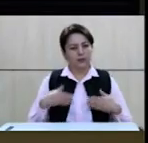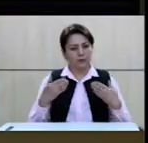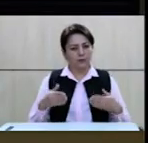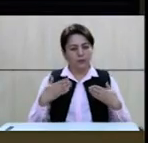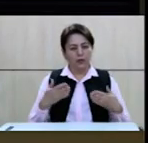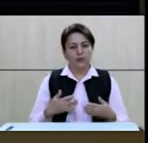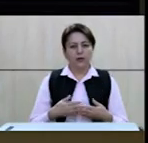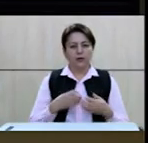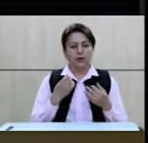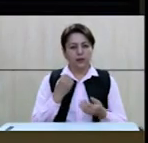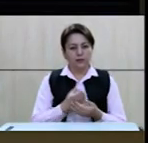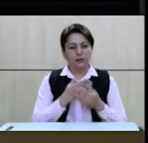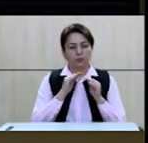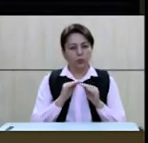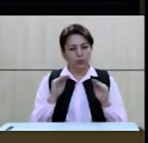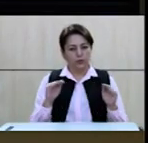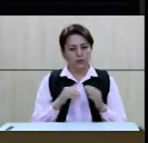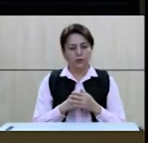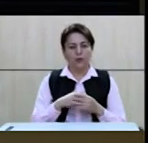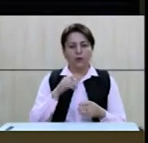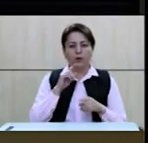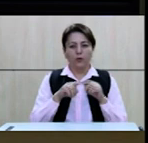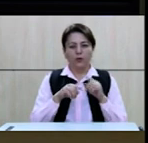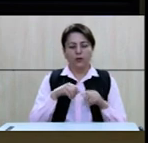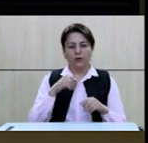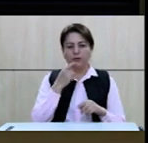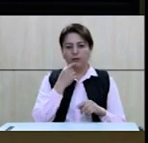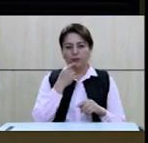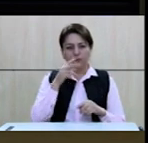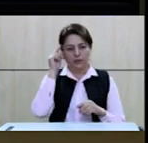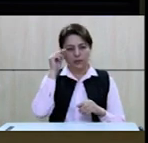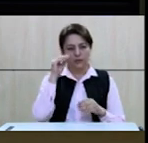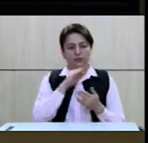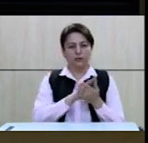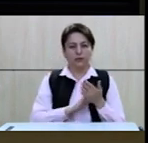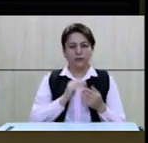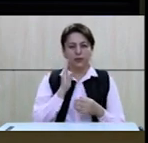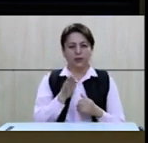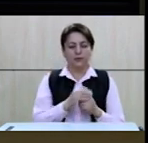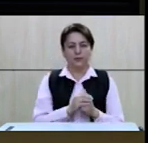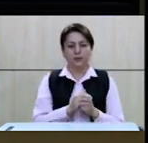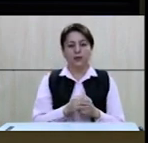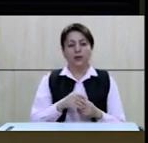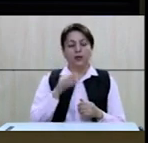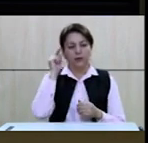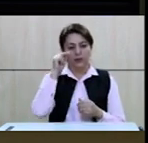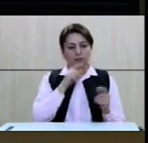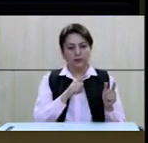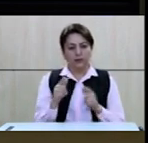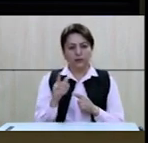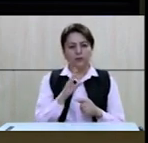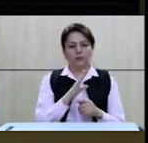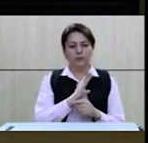Assalomu alaykum, aziz o'quvchilar. Ona tilidan saboqlarimizni davom ettiramiz. Darsga tayyormisiz?